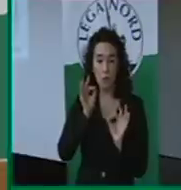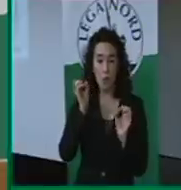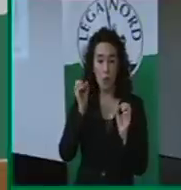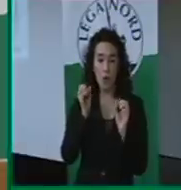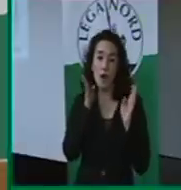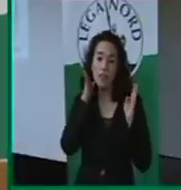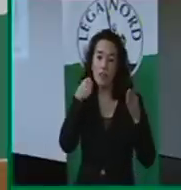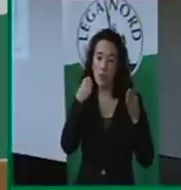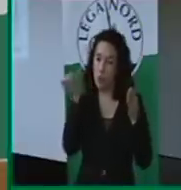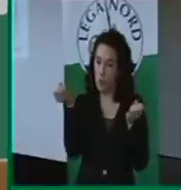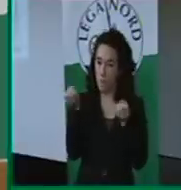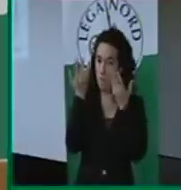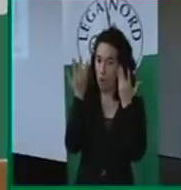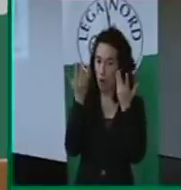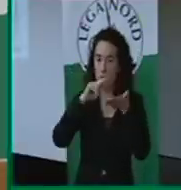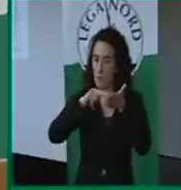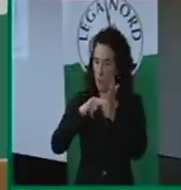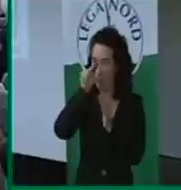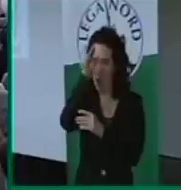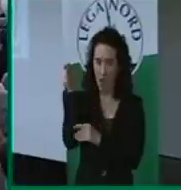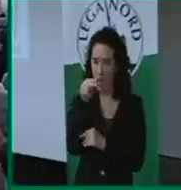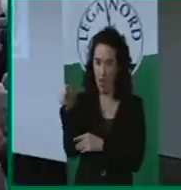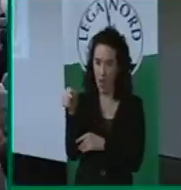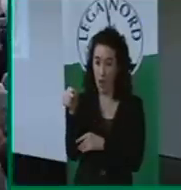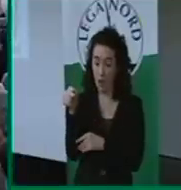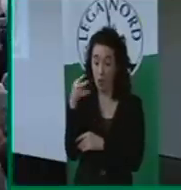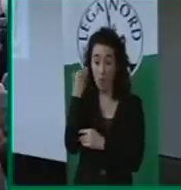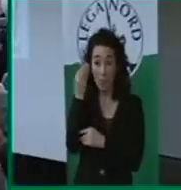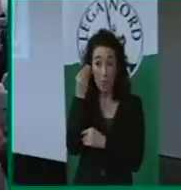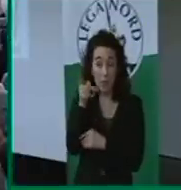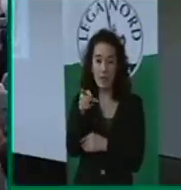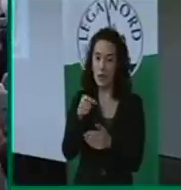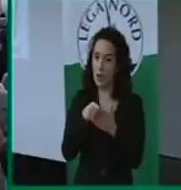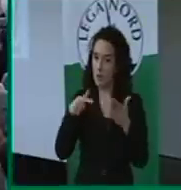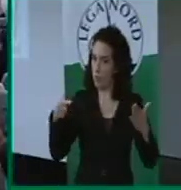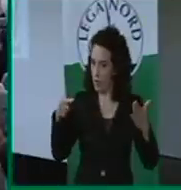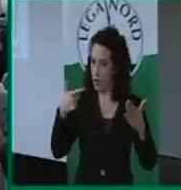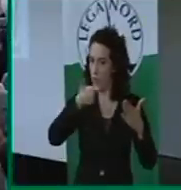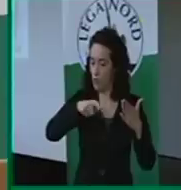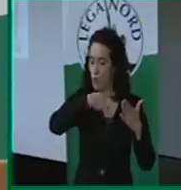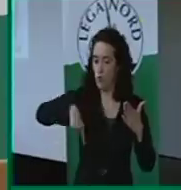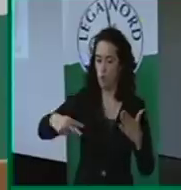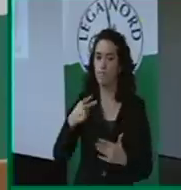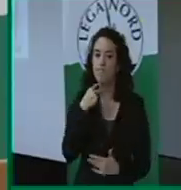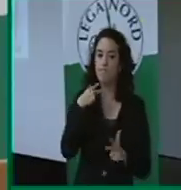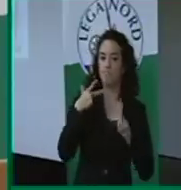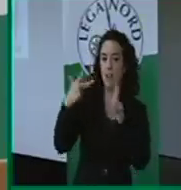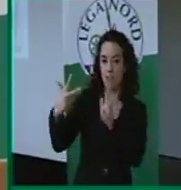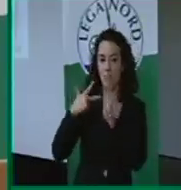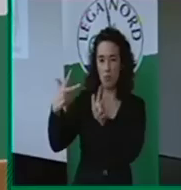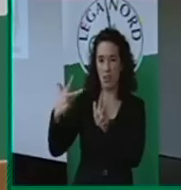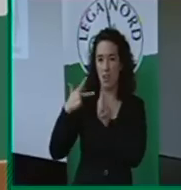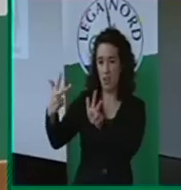fondamentale al problema dell'Euro perché noi siamo obbligati a esportare esportare